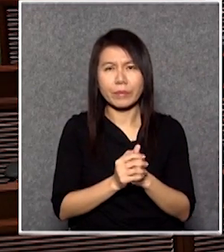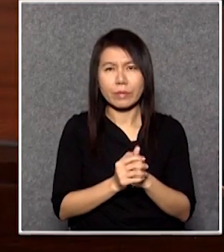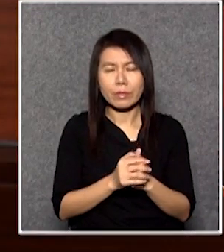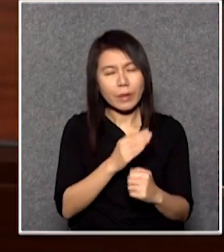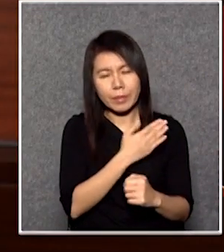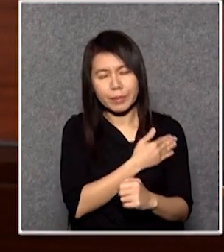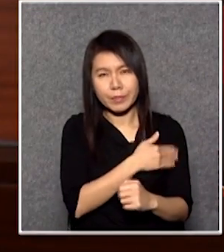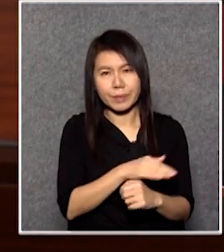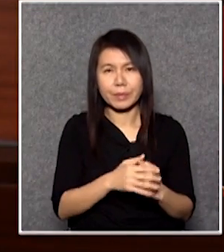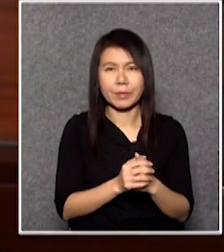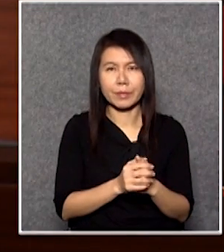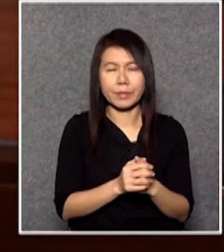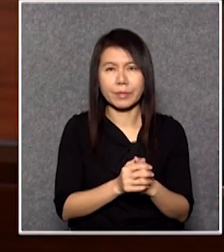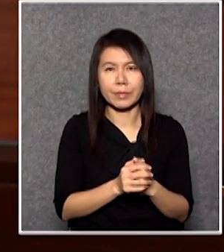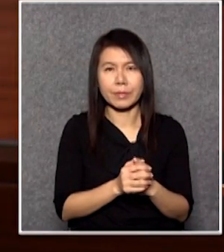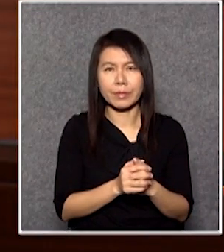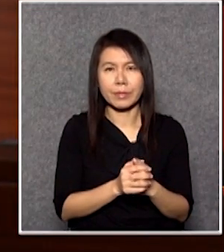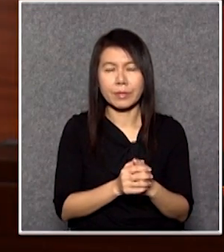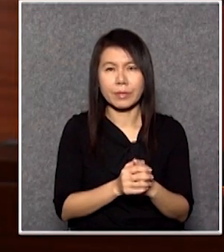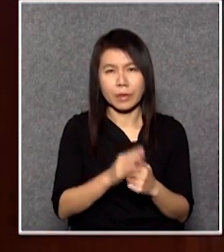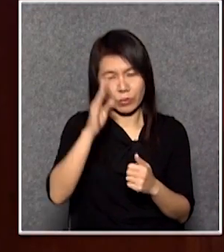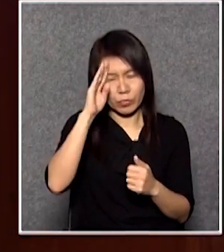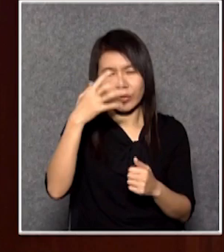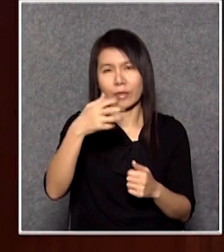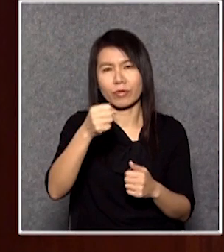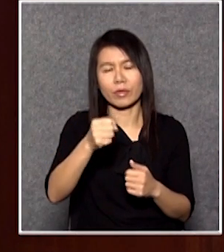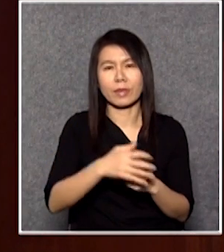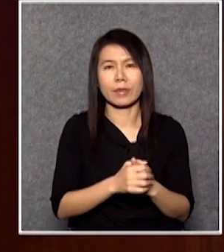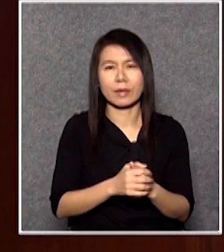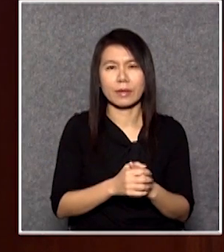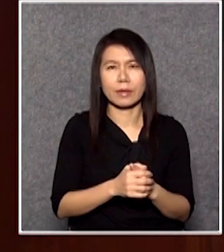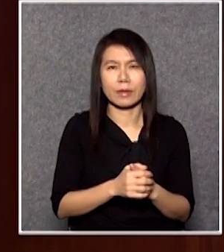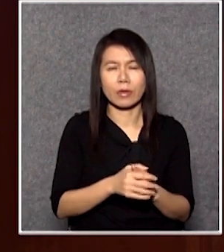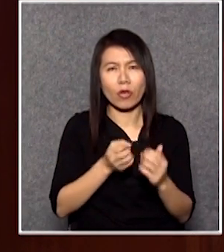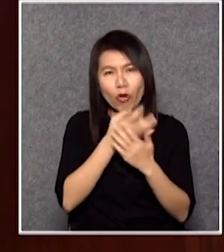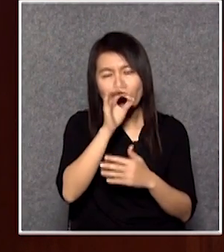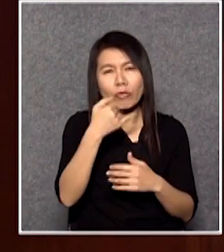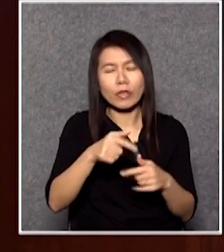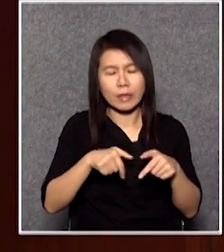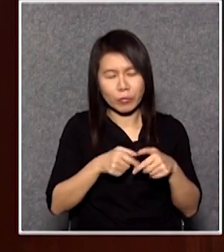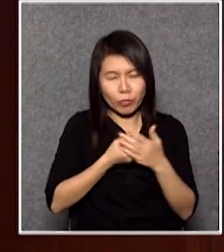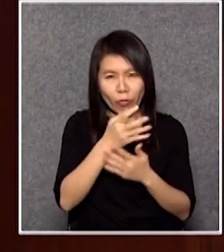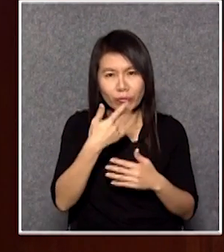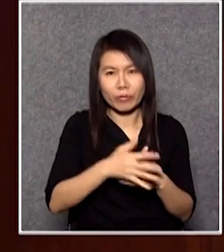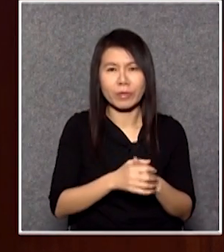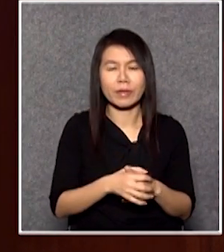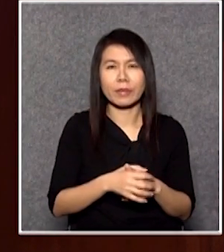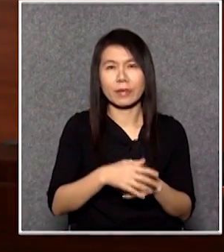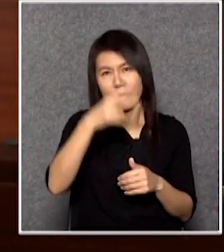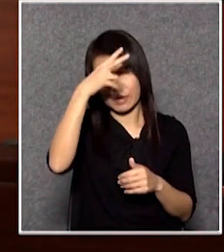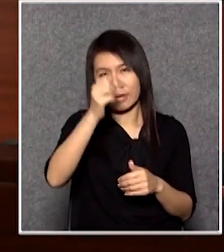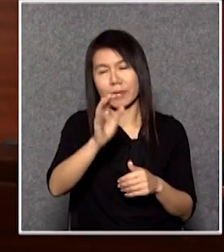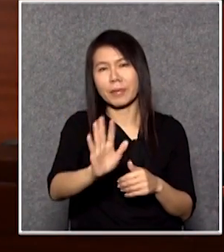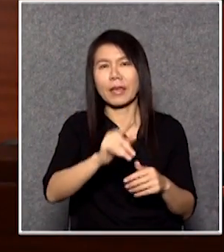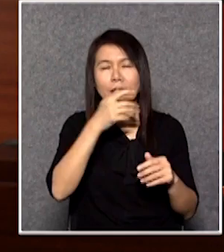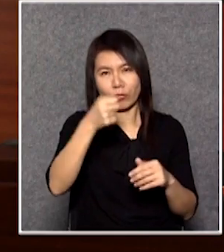首翻啲叫埋你特首添，對唔住啊，主席。主席，我衝口而出，從心中衝口而出。主席，